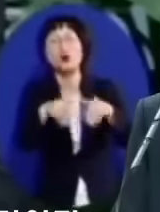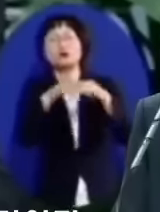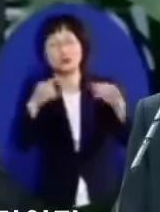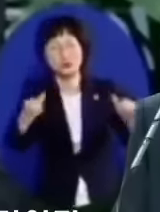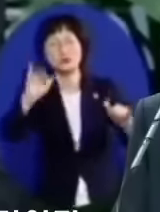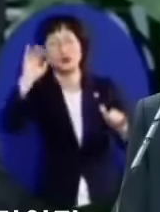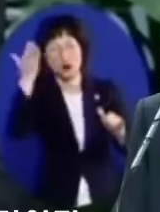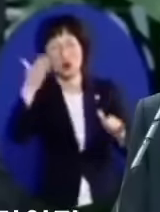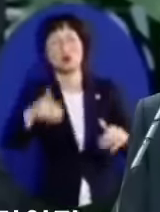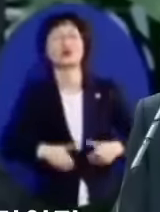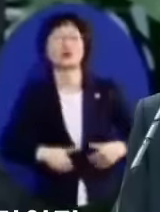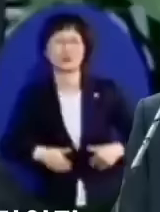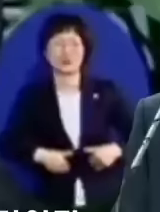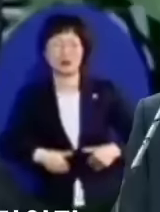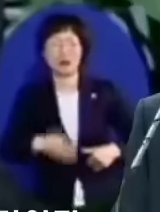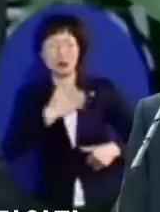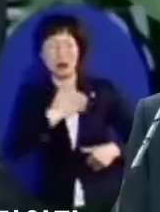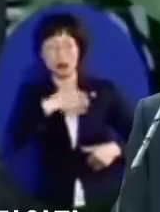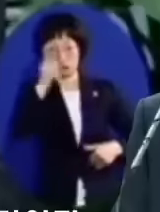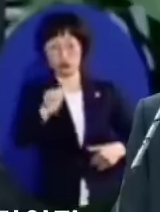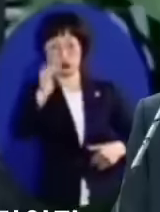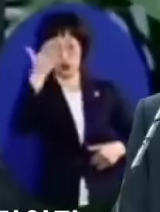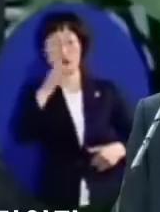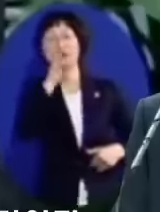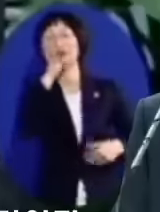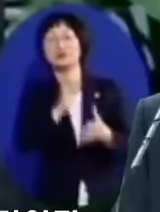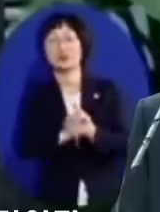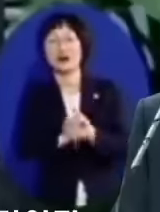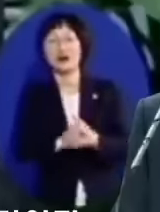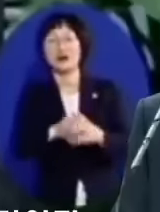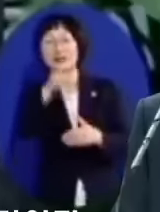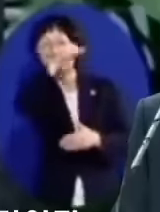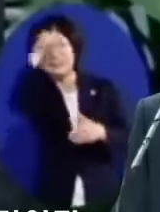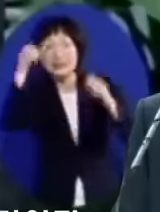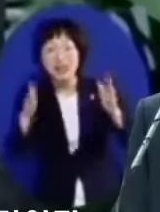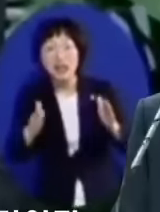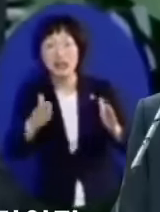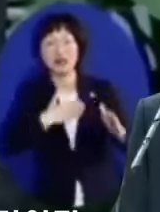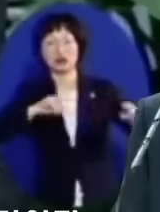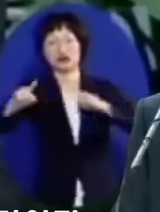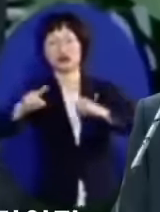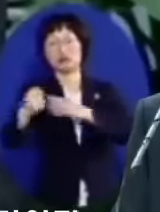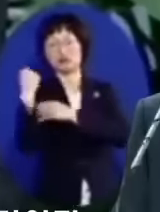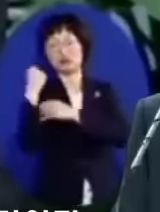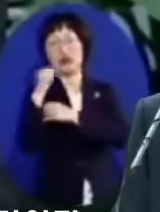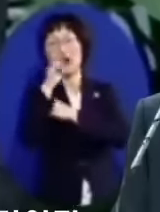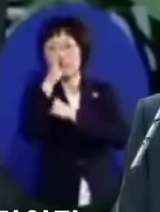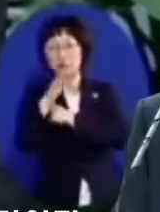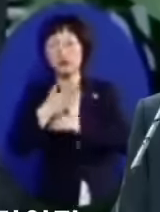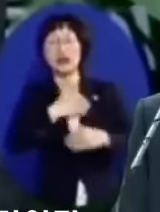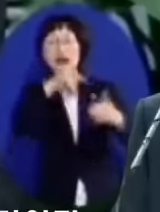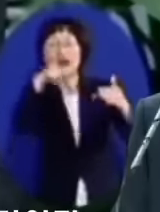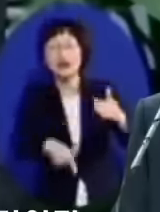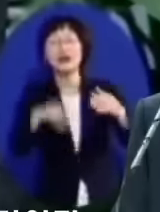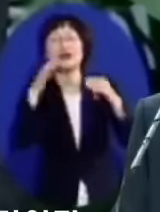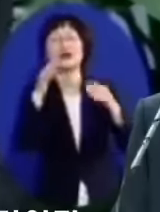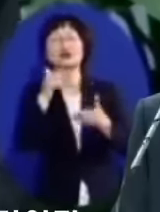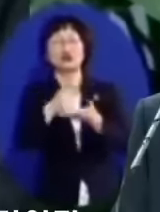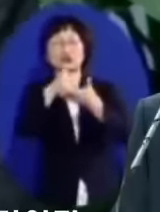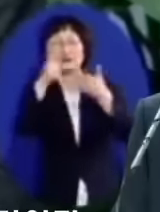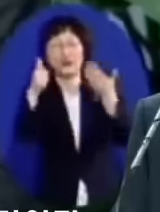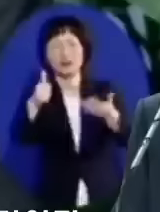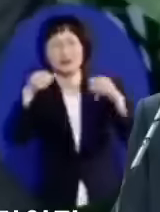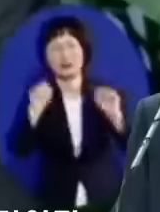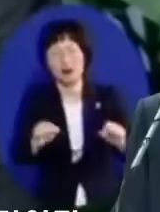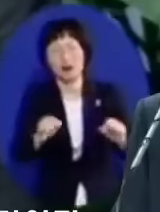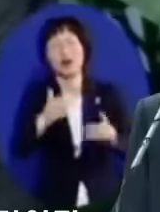일꾼이 되어야만 되는 것입니다. 내가 주인이 되면 안 되는 것입니다. 인생을 이제 내가 주장하고 살면 안 되는 것입니다. 내 안에 주님께서 살아서